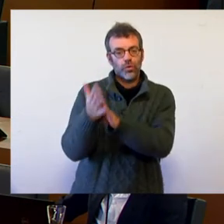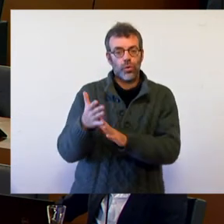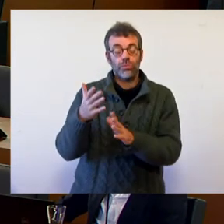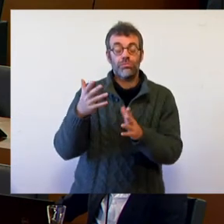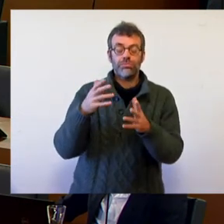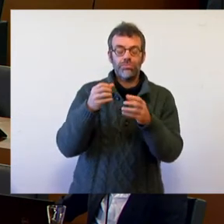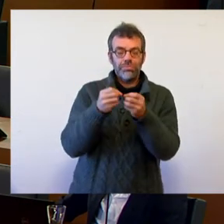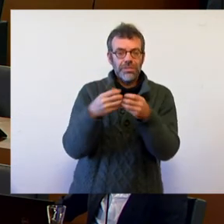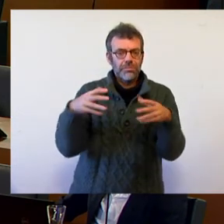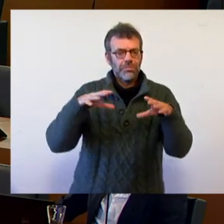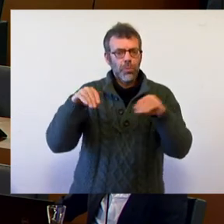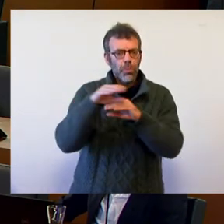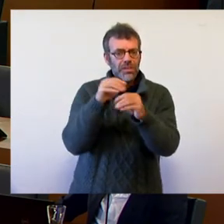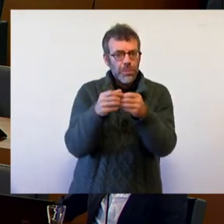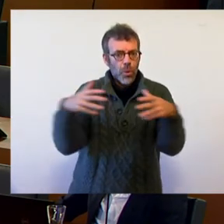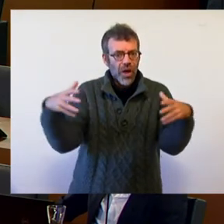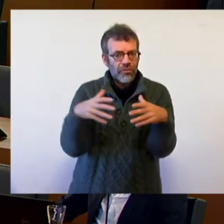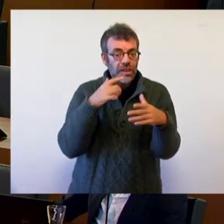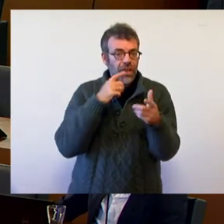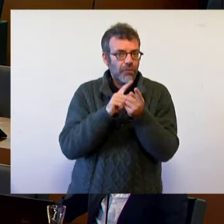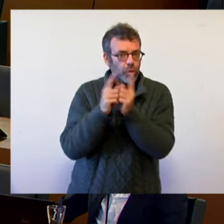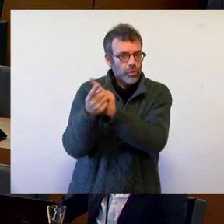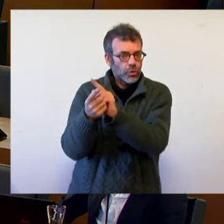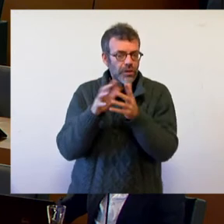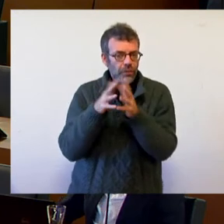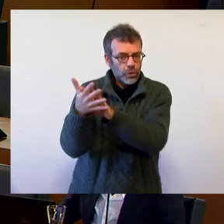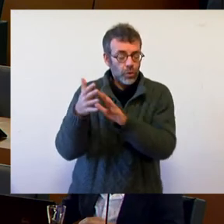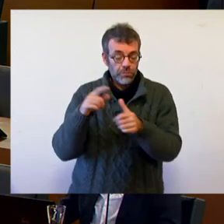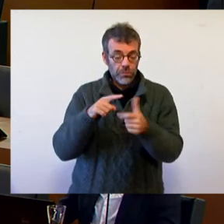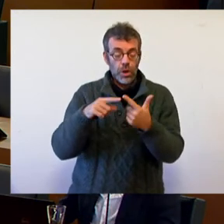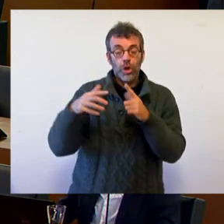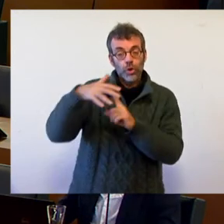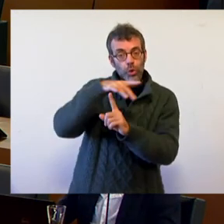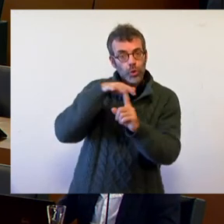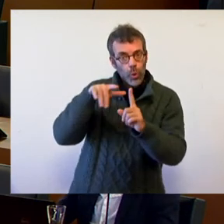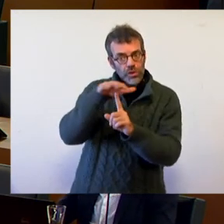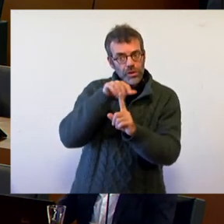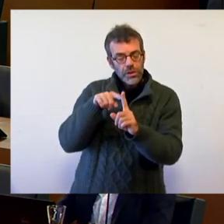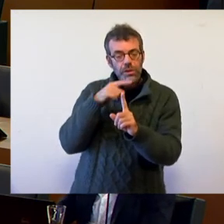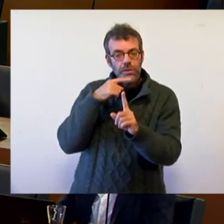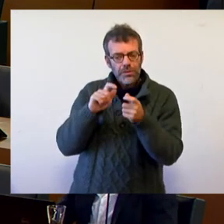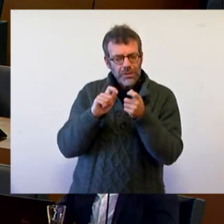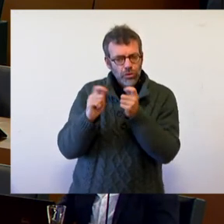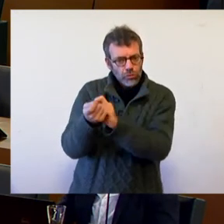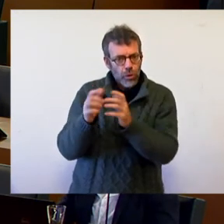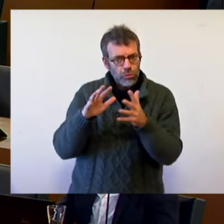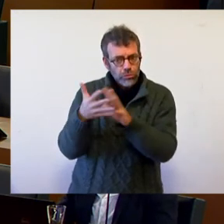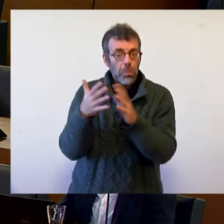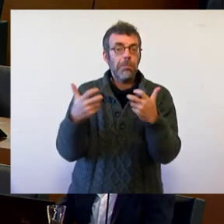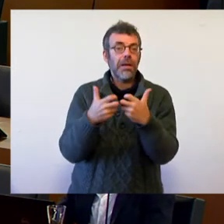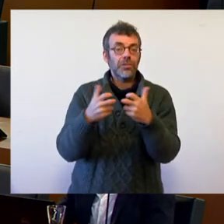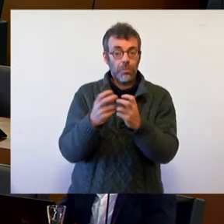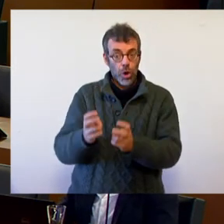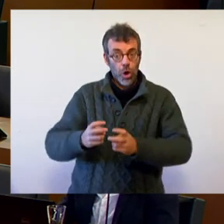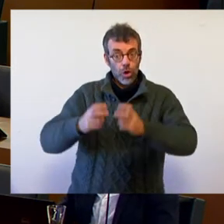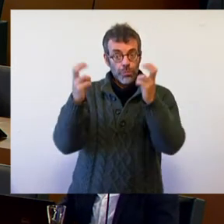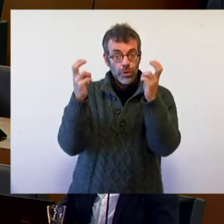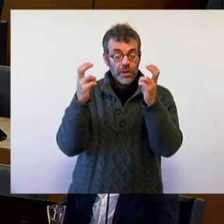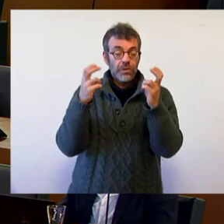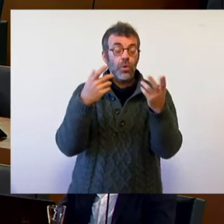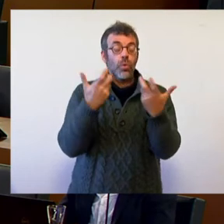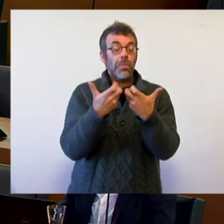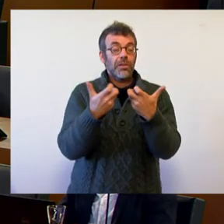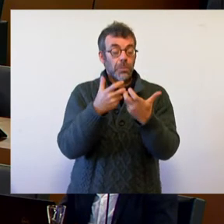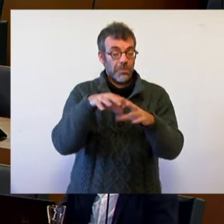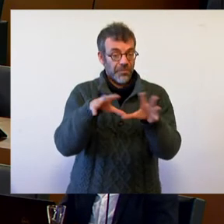évolutions démographiques, les évolutions sociologiques, une augmentation importante des familles monoparentales,